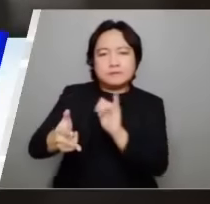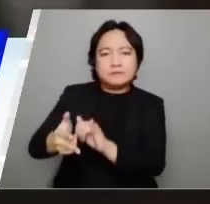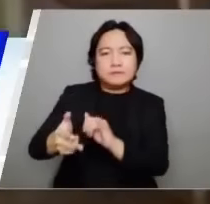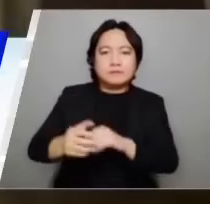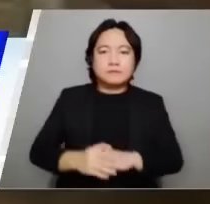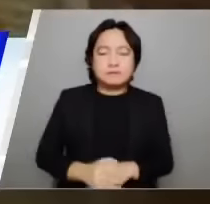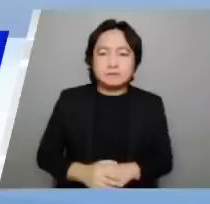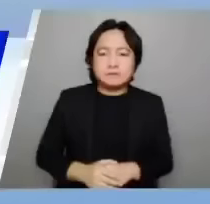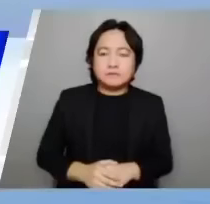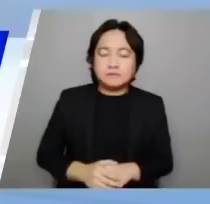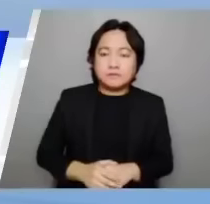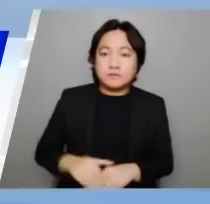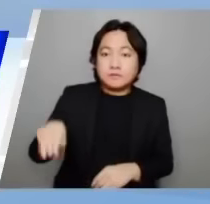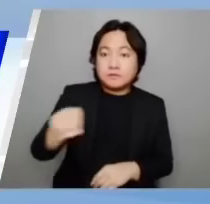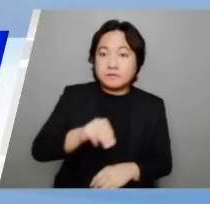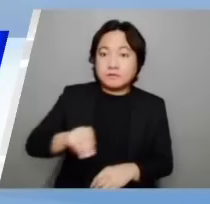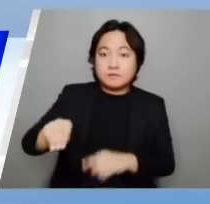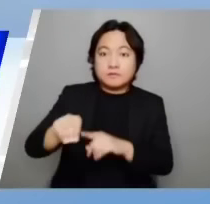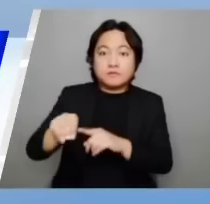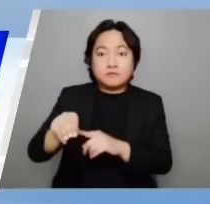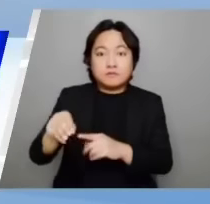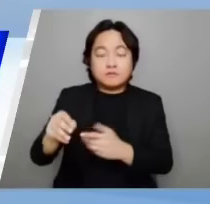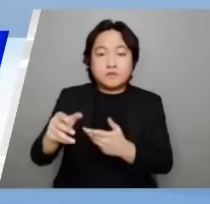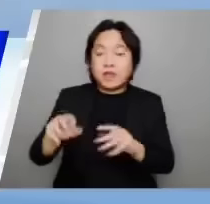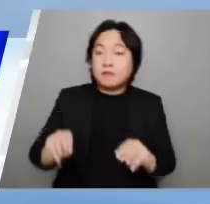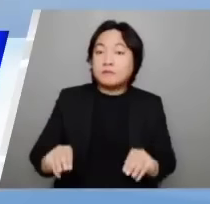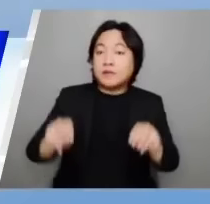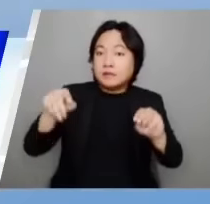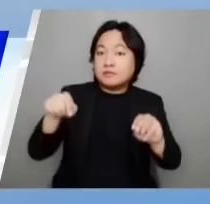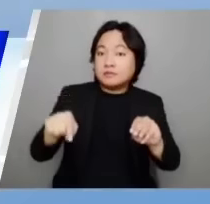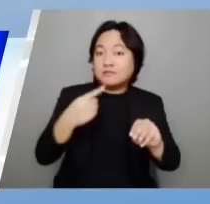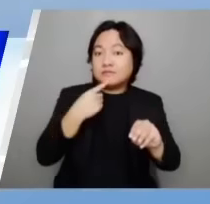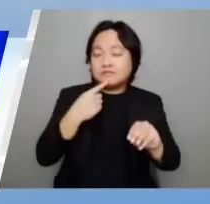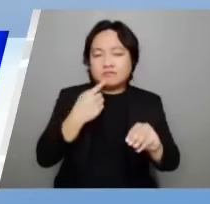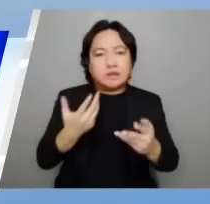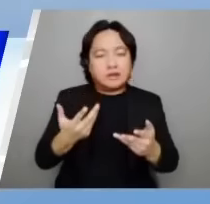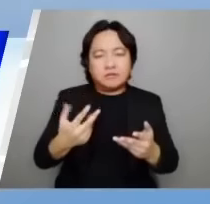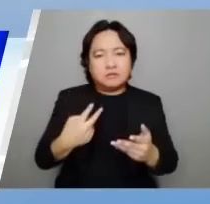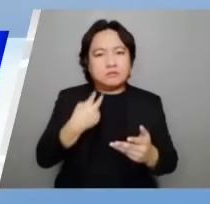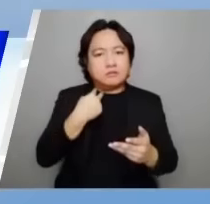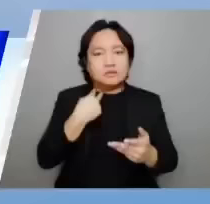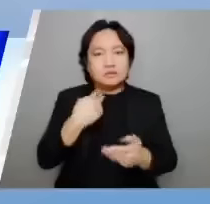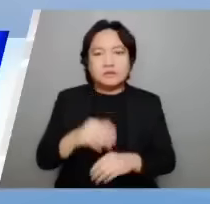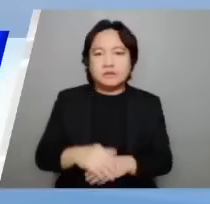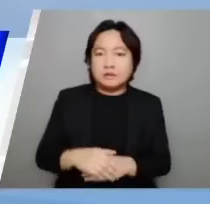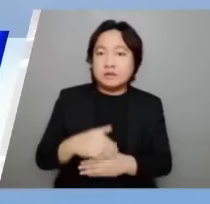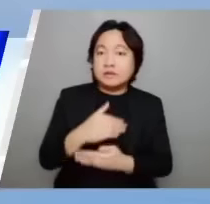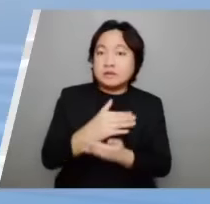ang baha. Kaya no choice ang ilan na nilusong ang tubig kahit hindi nakasuot ng bota.